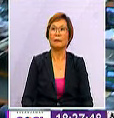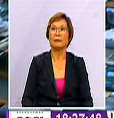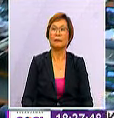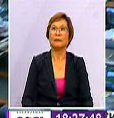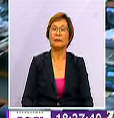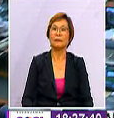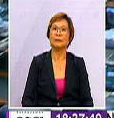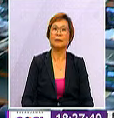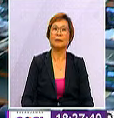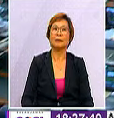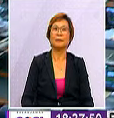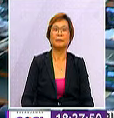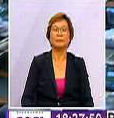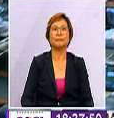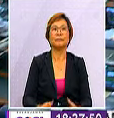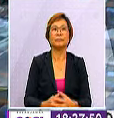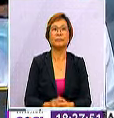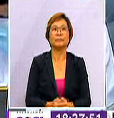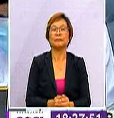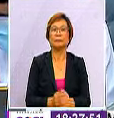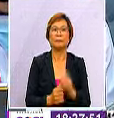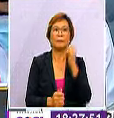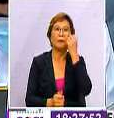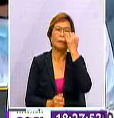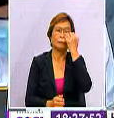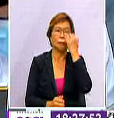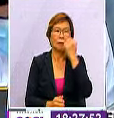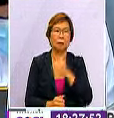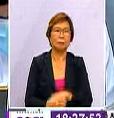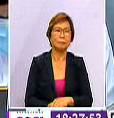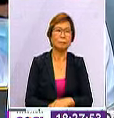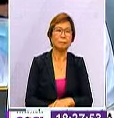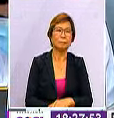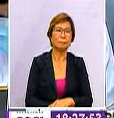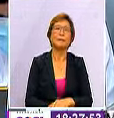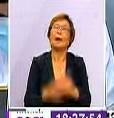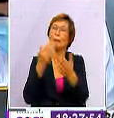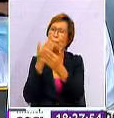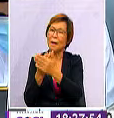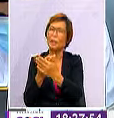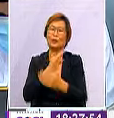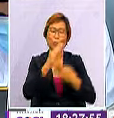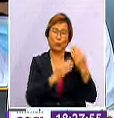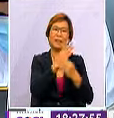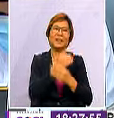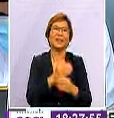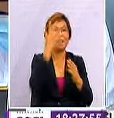Yang kurik itu kundi, yang merah itu saga, yang baik itu budi, yang indah itu